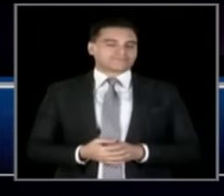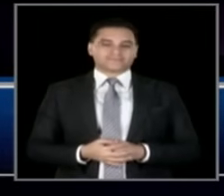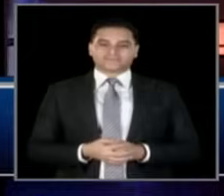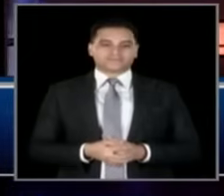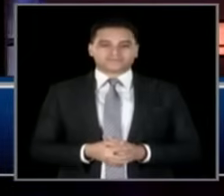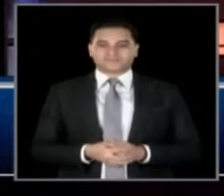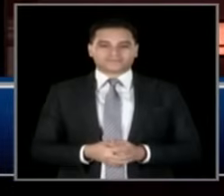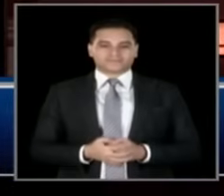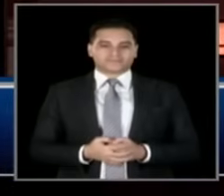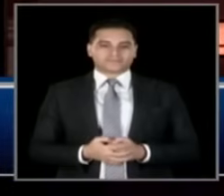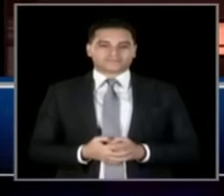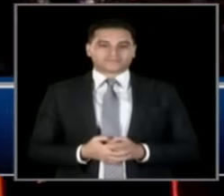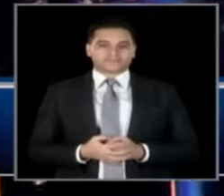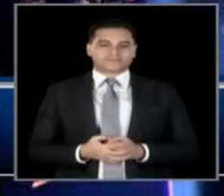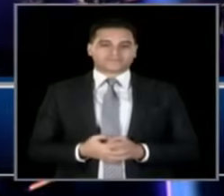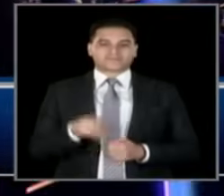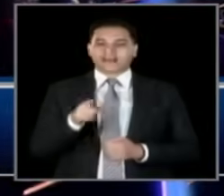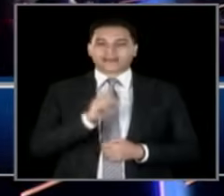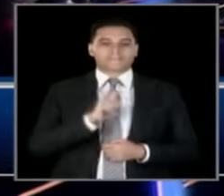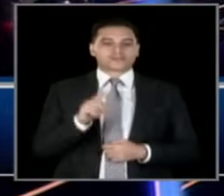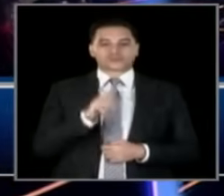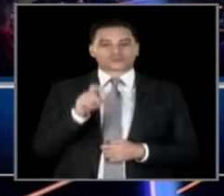إجابة خاطئة. ده مش سؤال هيتخم.